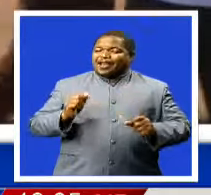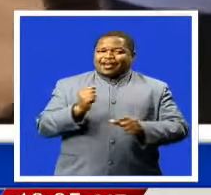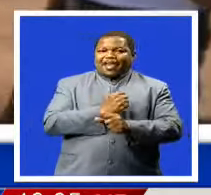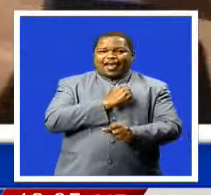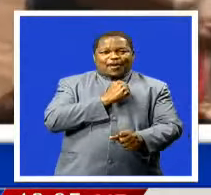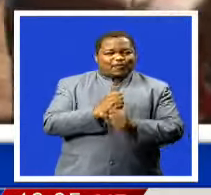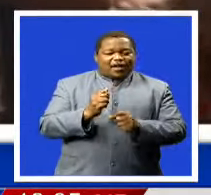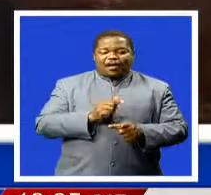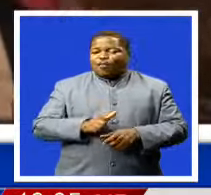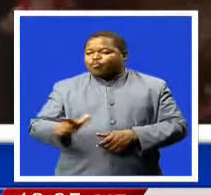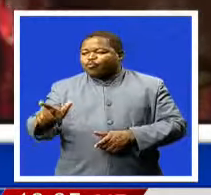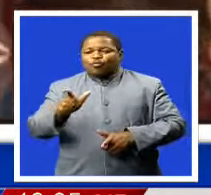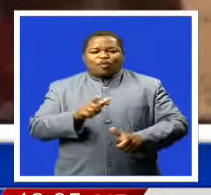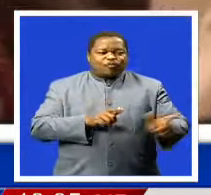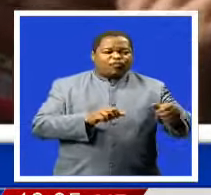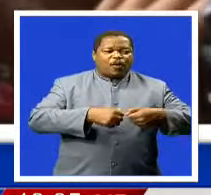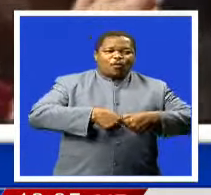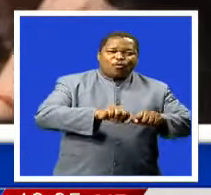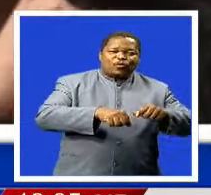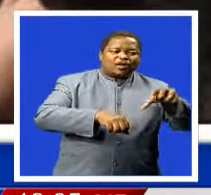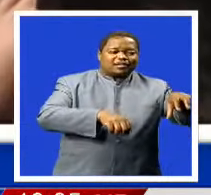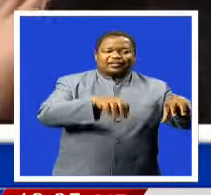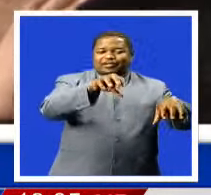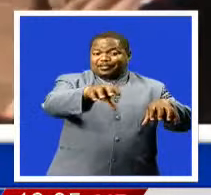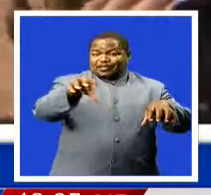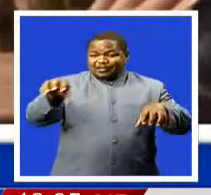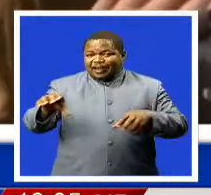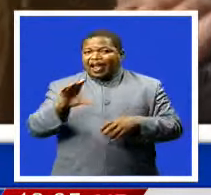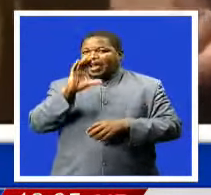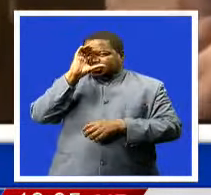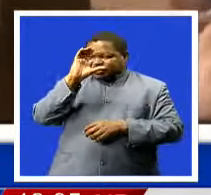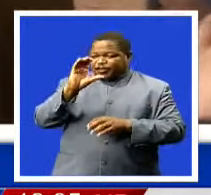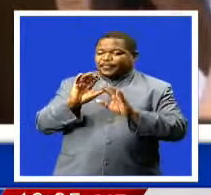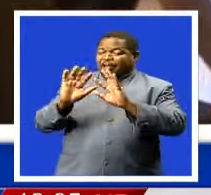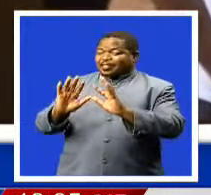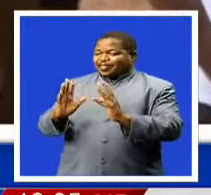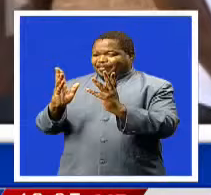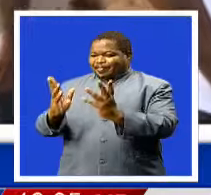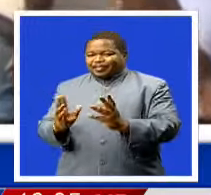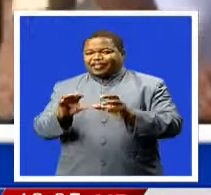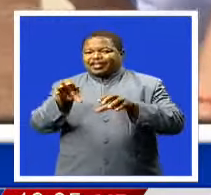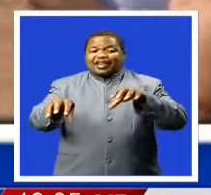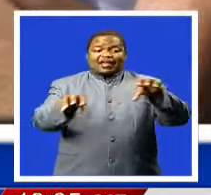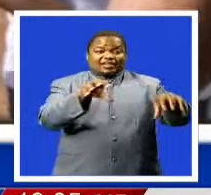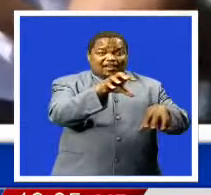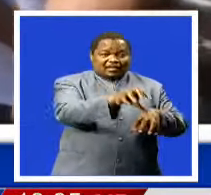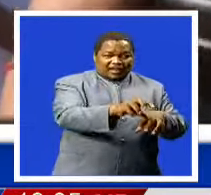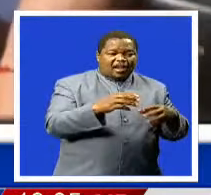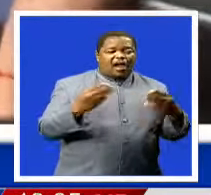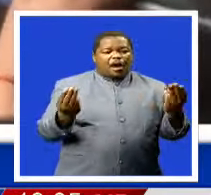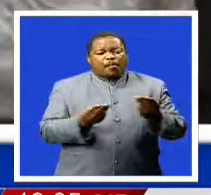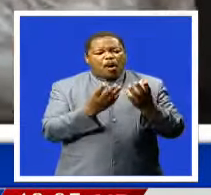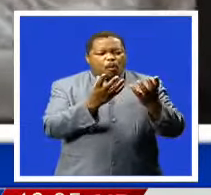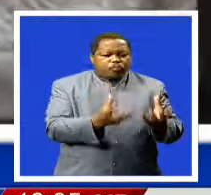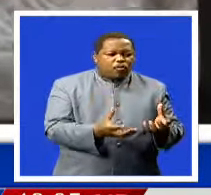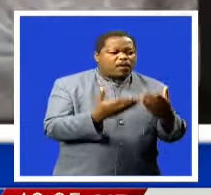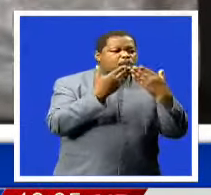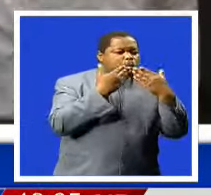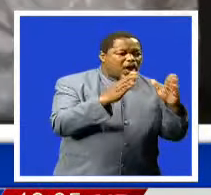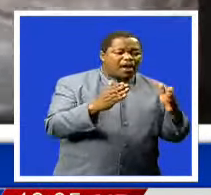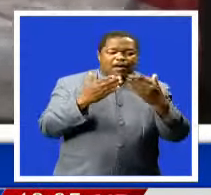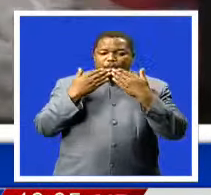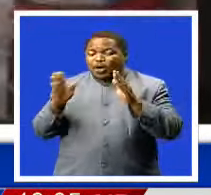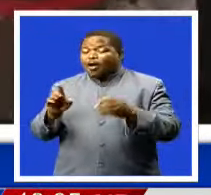kanye nasemiphakathini njengoba kulamalanga manenge maswati lesimo sisibikiso ngenxa